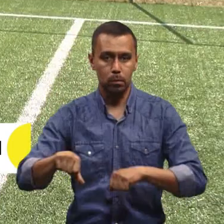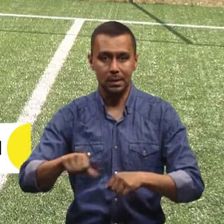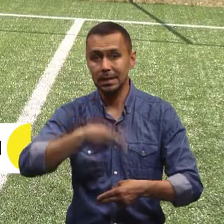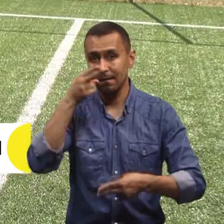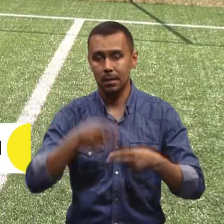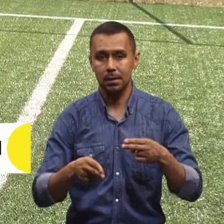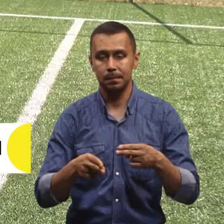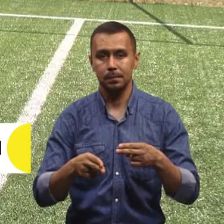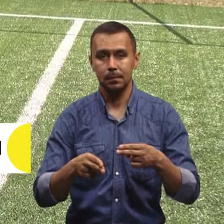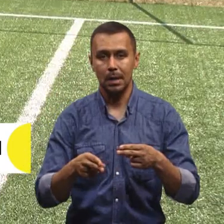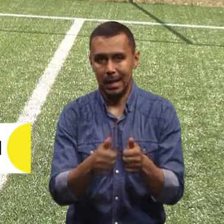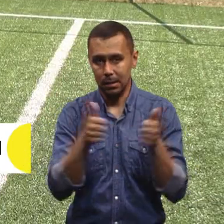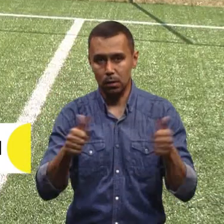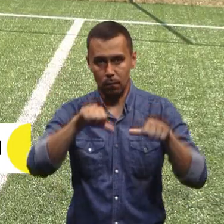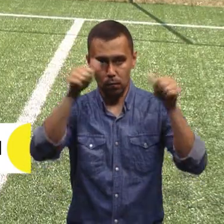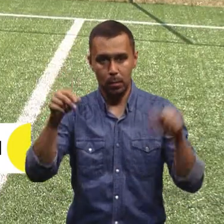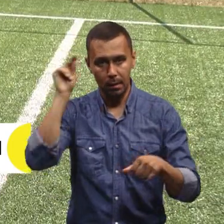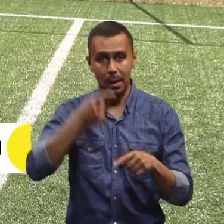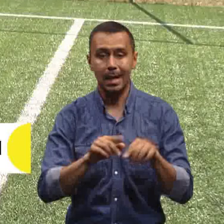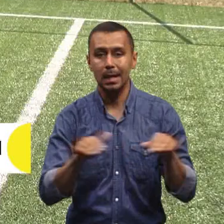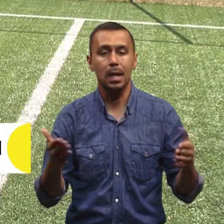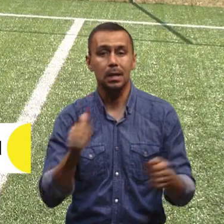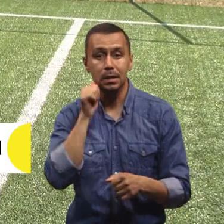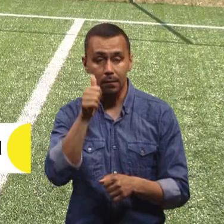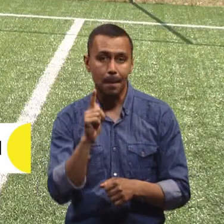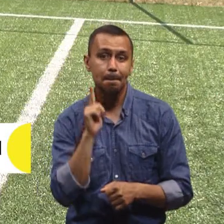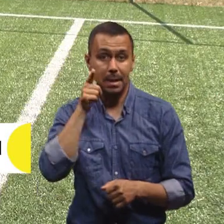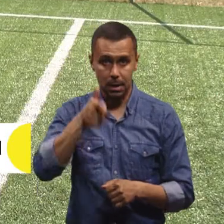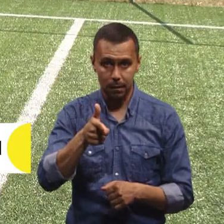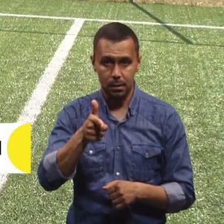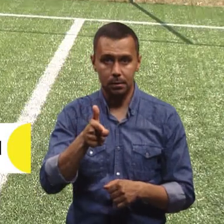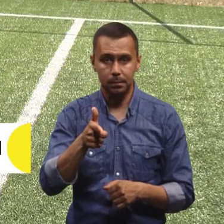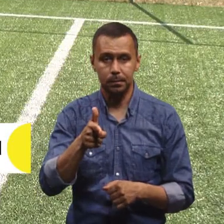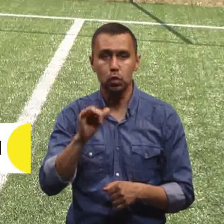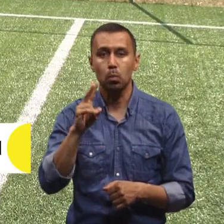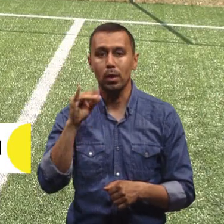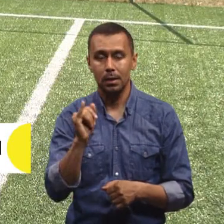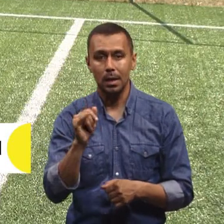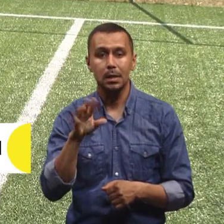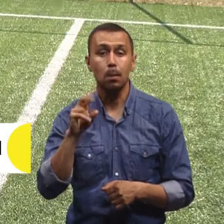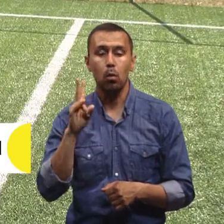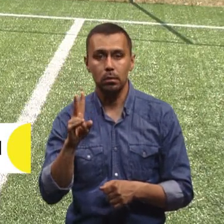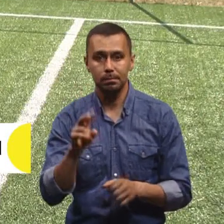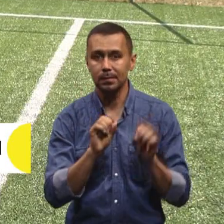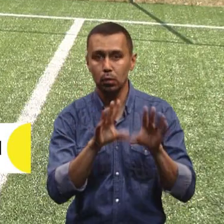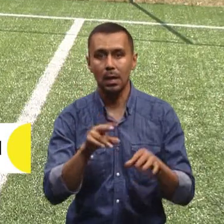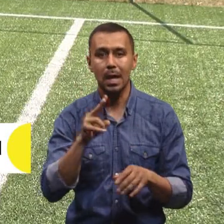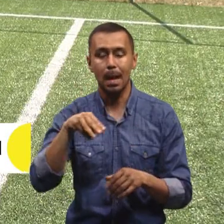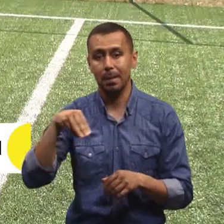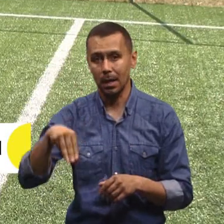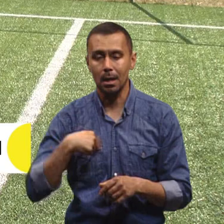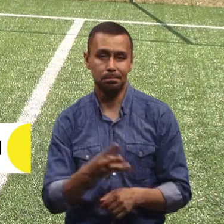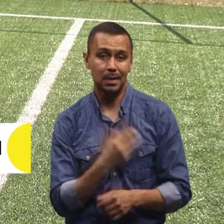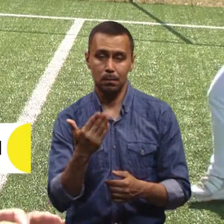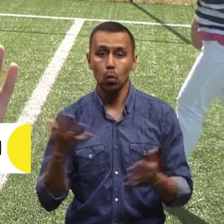завершили екстернатну форму навчання. Це діти, які завтра і післязавтра у Сорбоні, у Ліссабоні здають НМТ. Я зичу